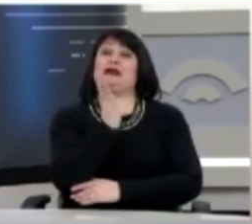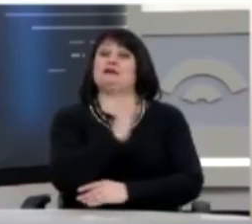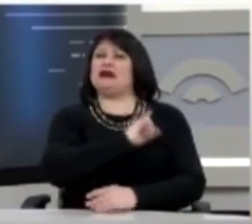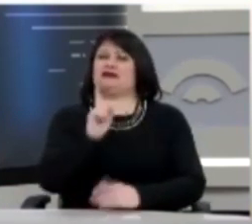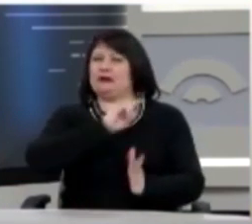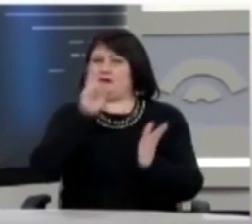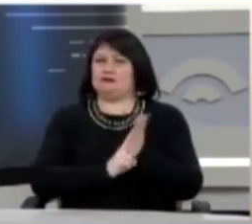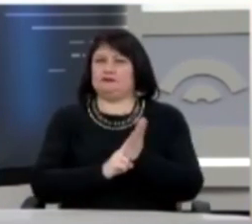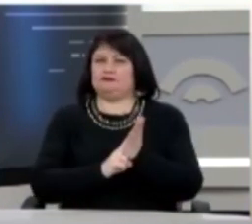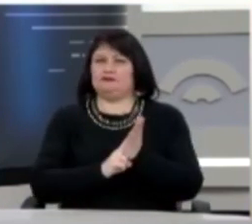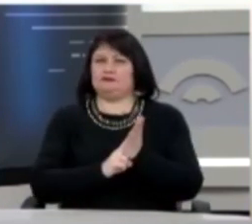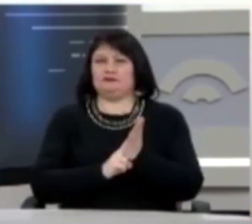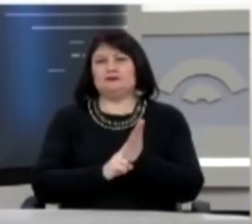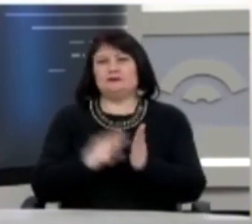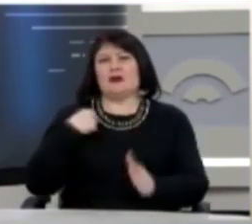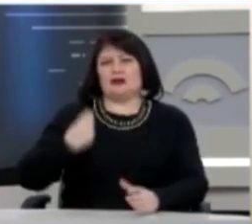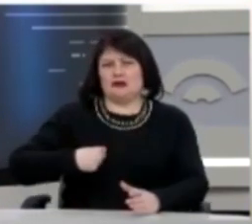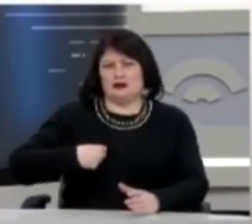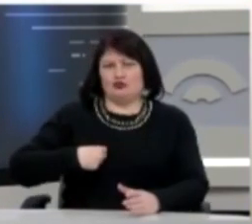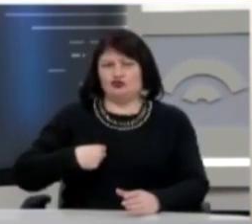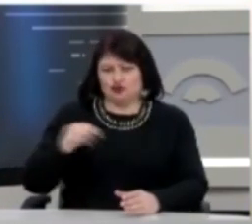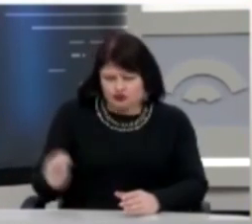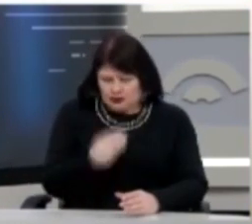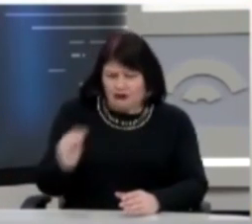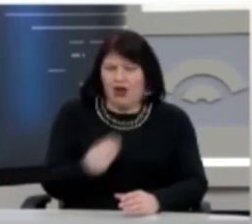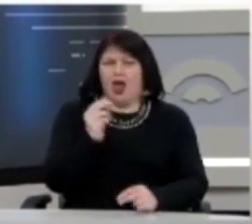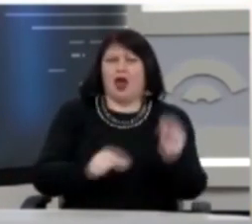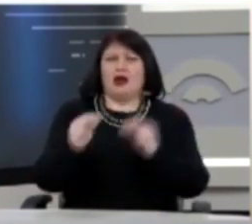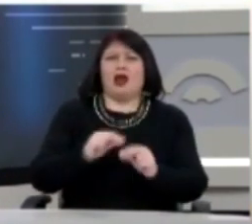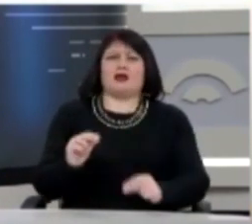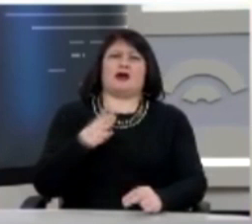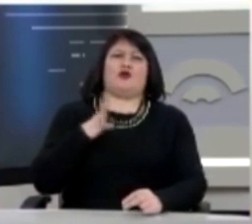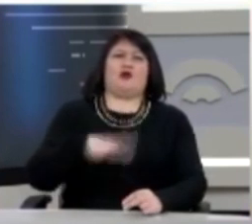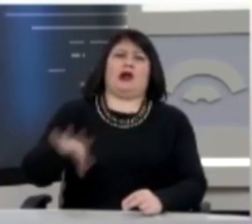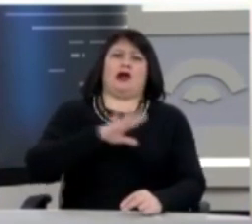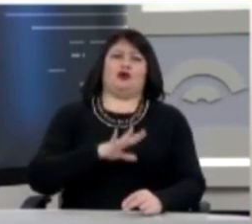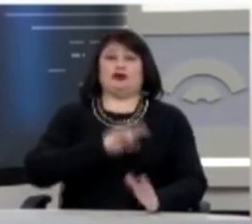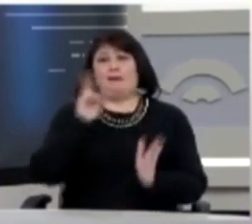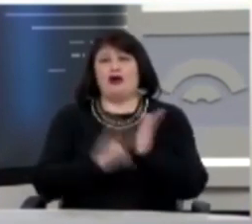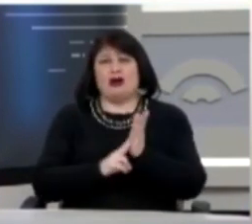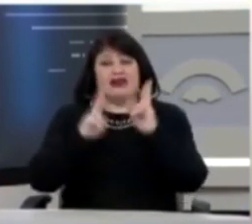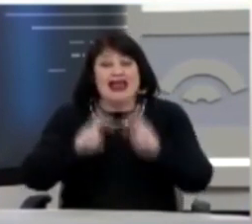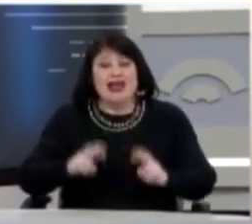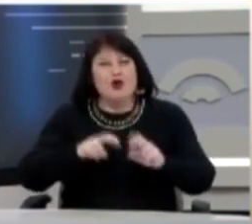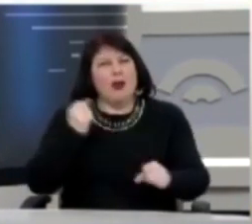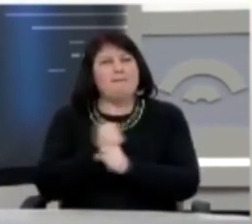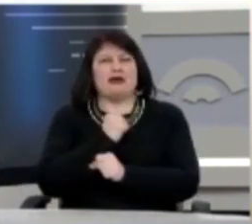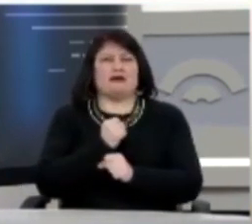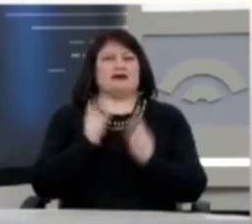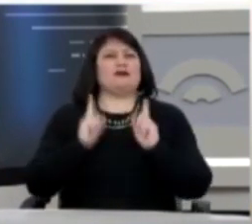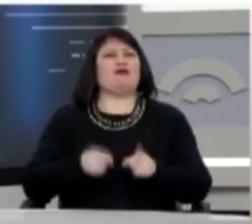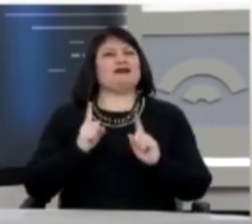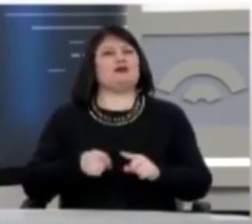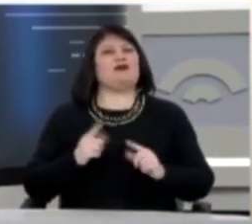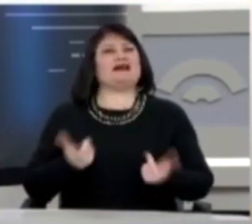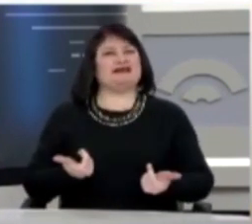βάρος των αιρετών εκπροσώπων της τοπικής αυτοδιοίκησης, απαγόρευση στον έλεγχο σκοπιμότητας των